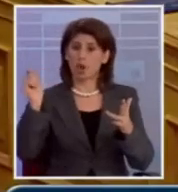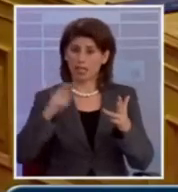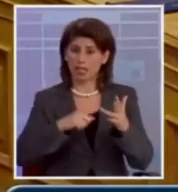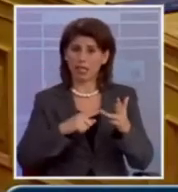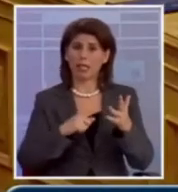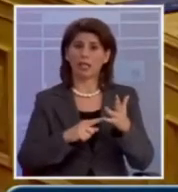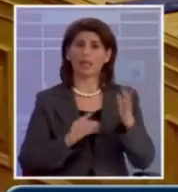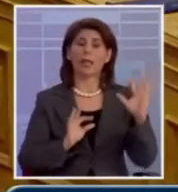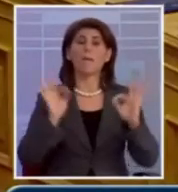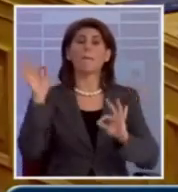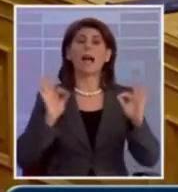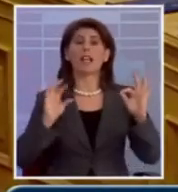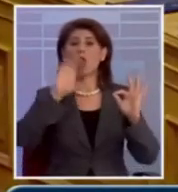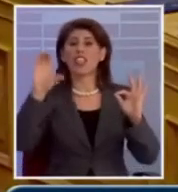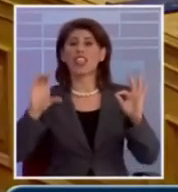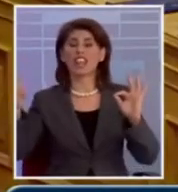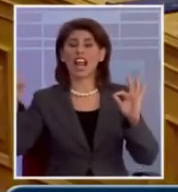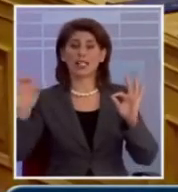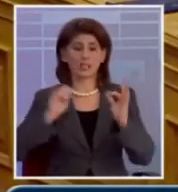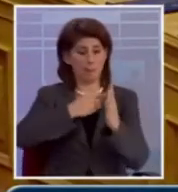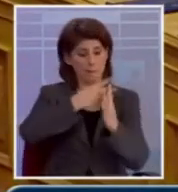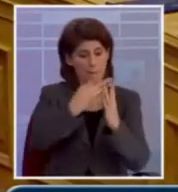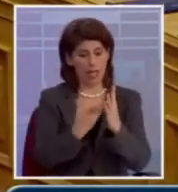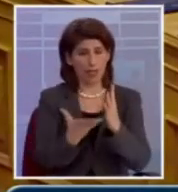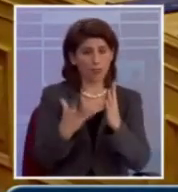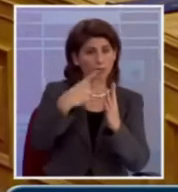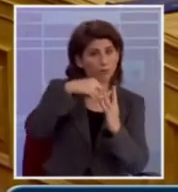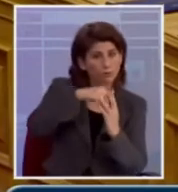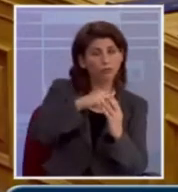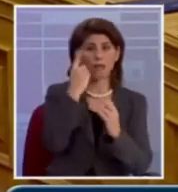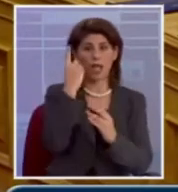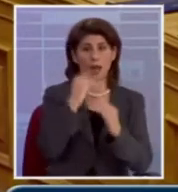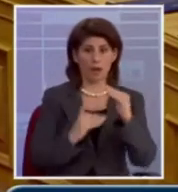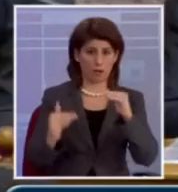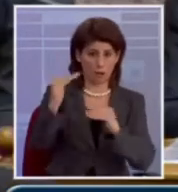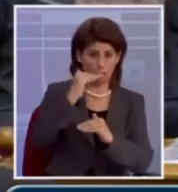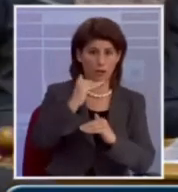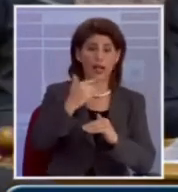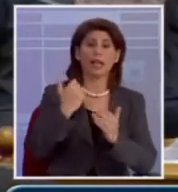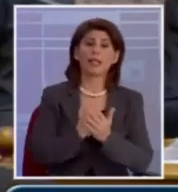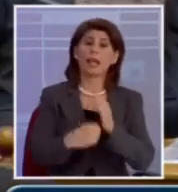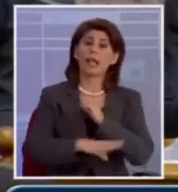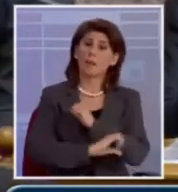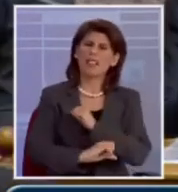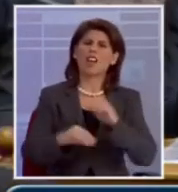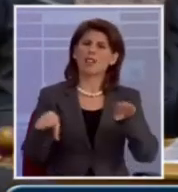και του Μακεδονία Θράκης και βεβαίως και με γραμματείες ισότητας κτλ.